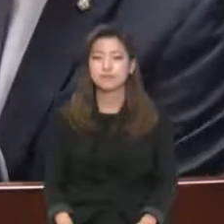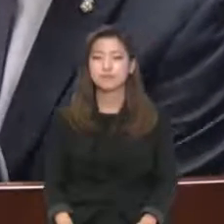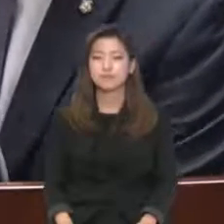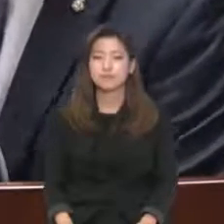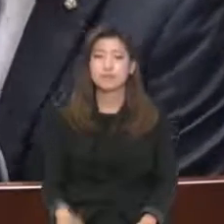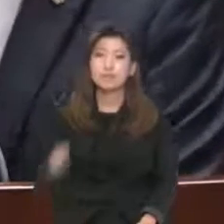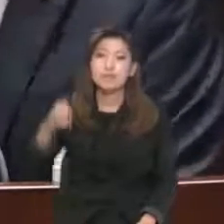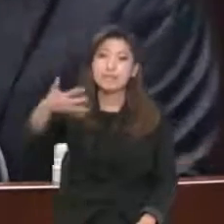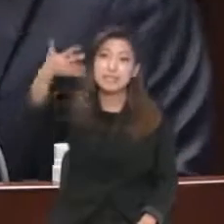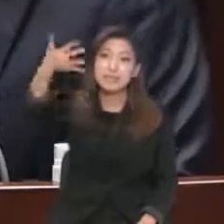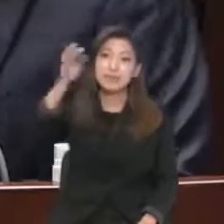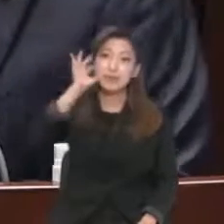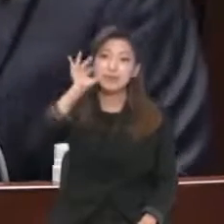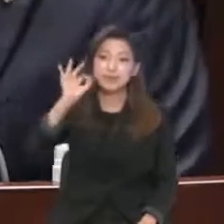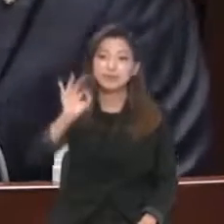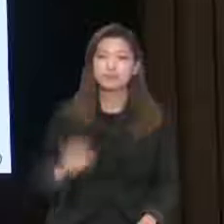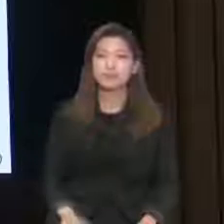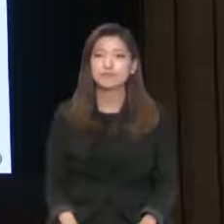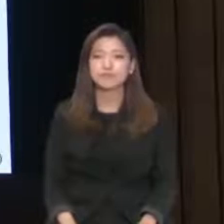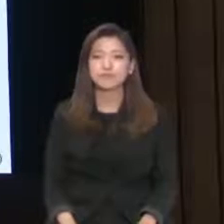슬라이드 한번 봐주시죠.